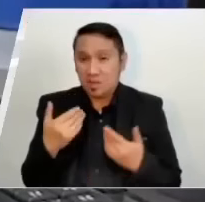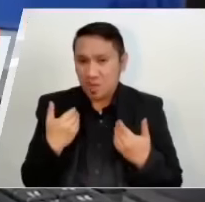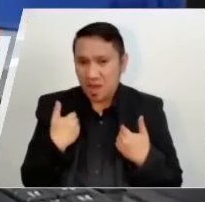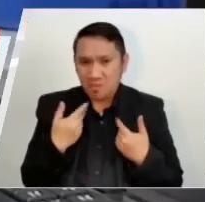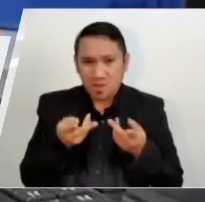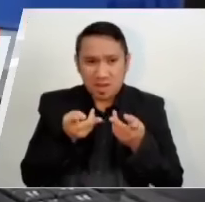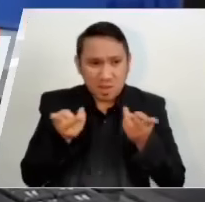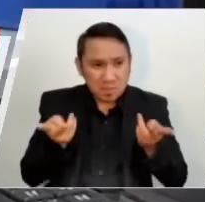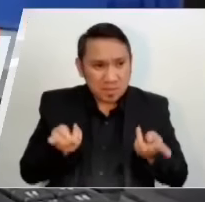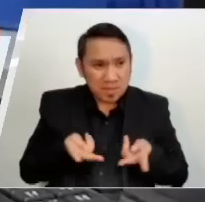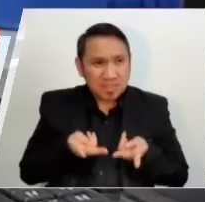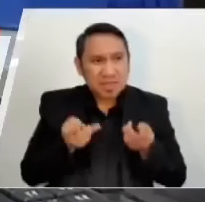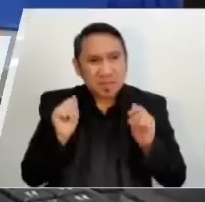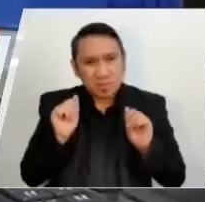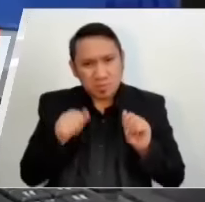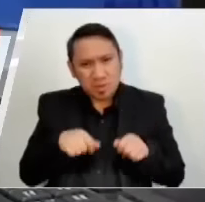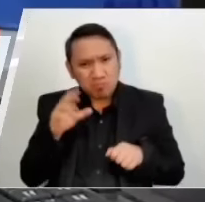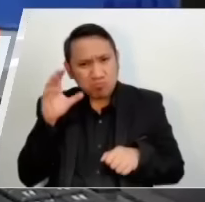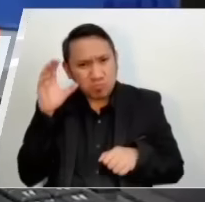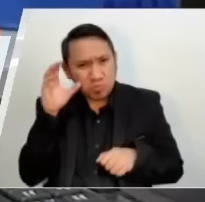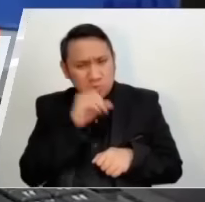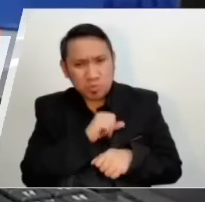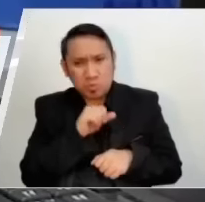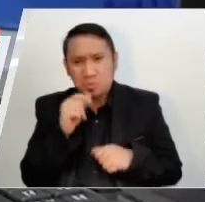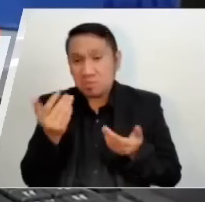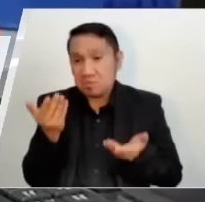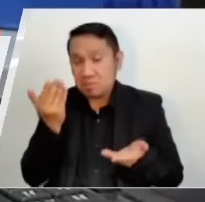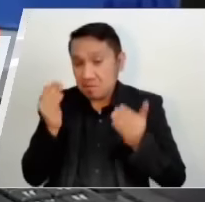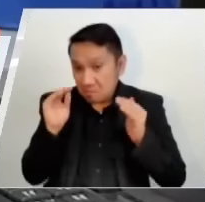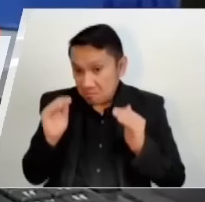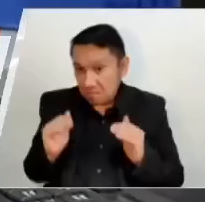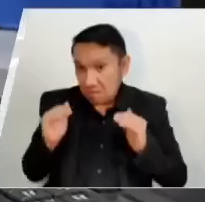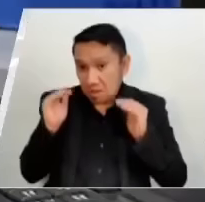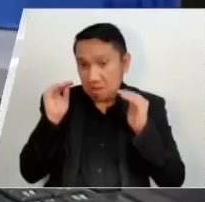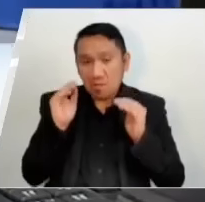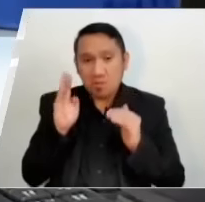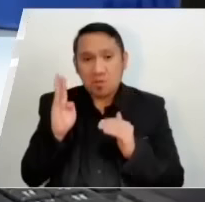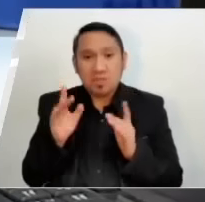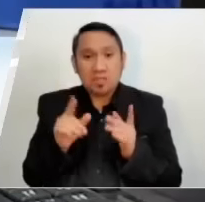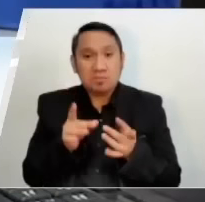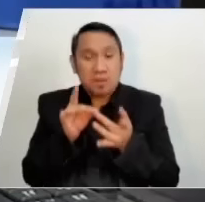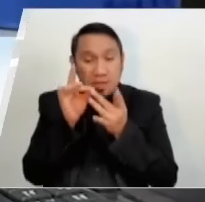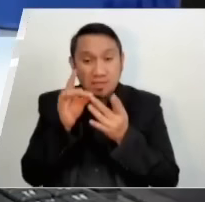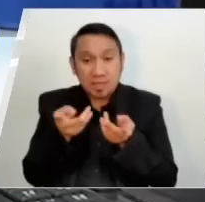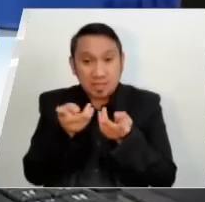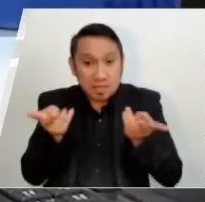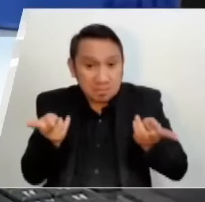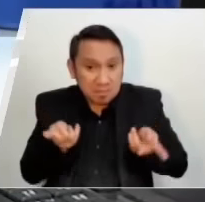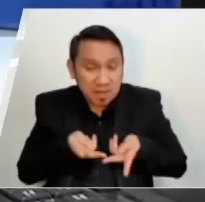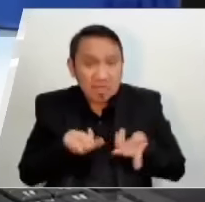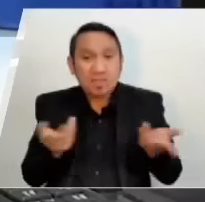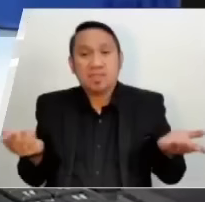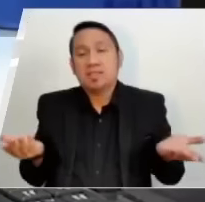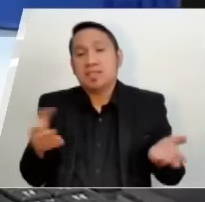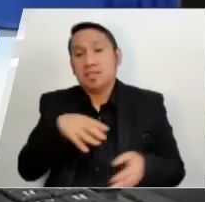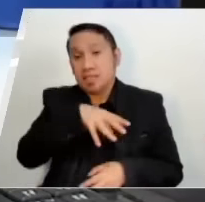na-predict natin could be as high as 40, lalo na dito sa mga areas na may Cagayan Valley region. So